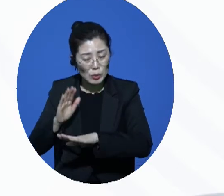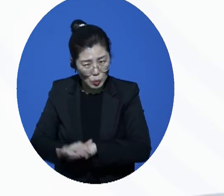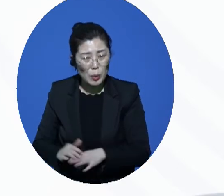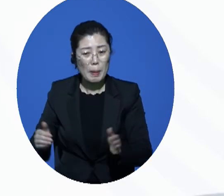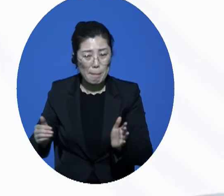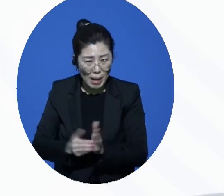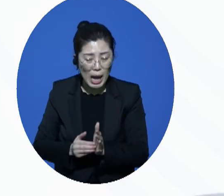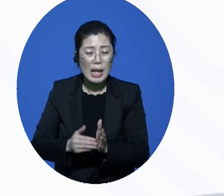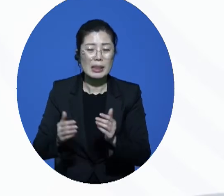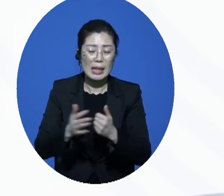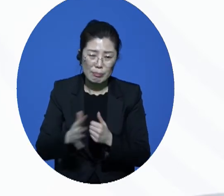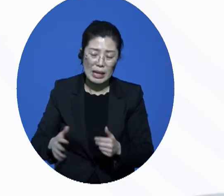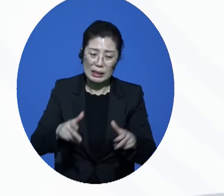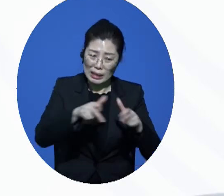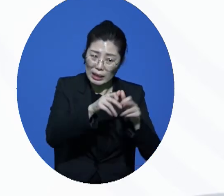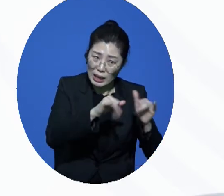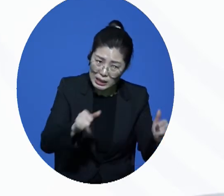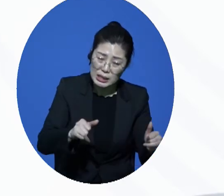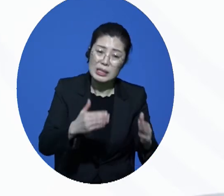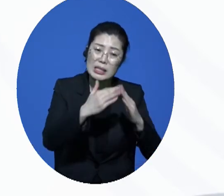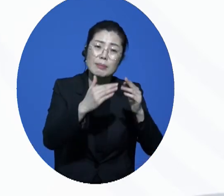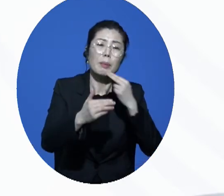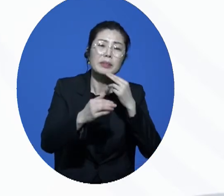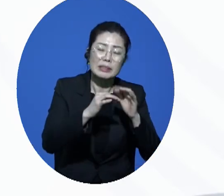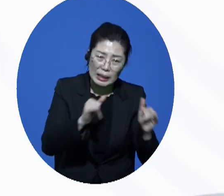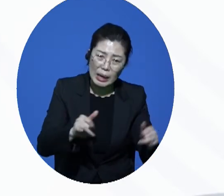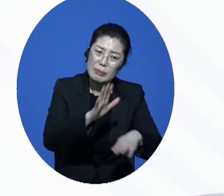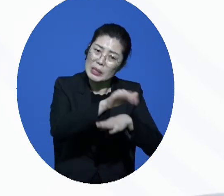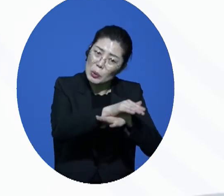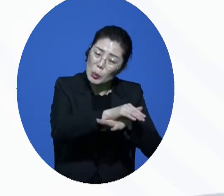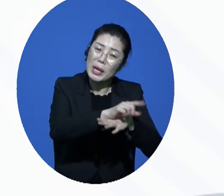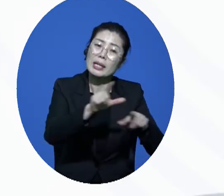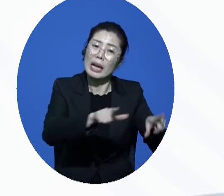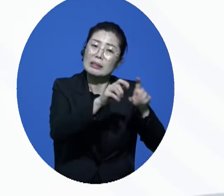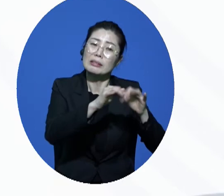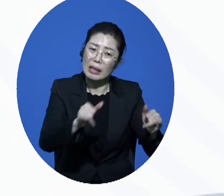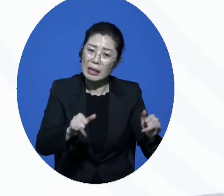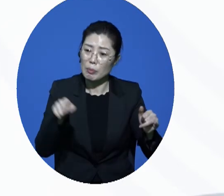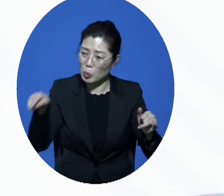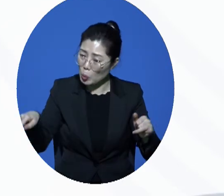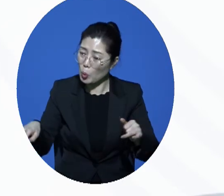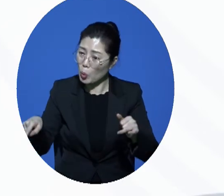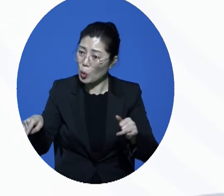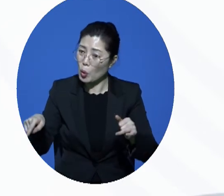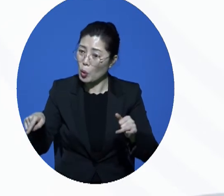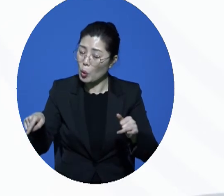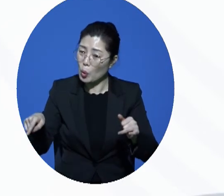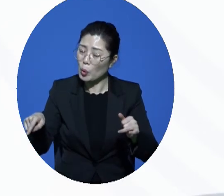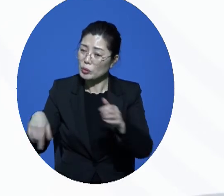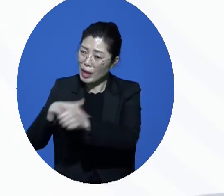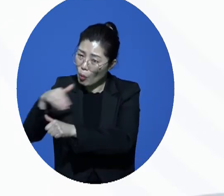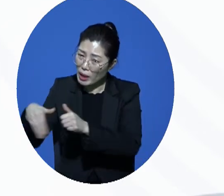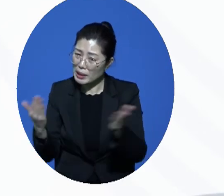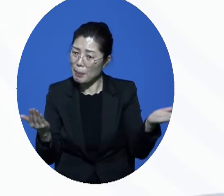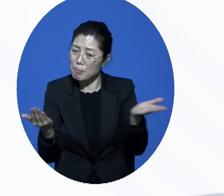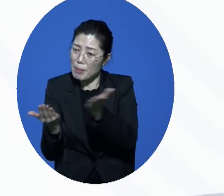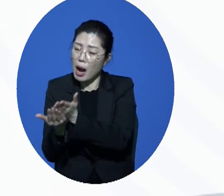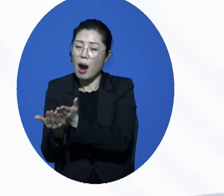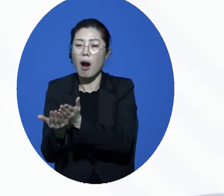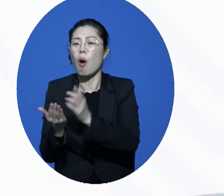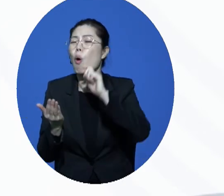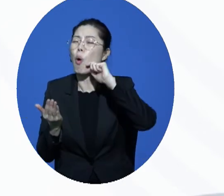장애인도 또는 집이 없는 사람도 또는 시골 등 외곽에 사는 사람 그 누구도 그 대책 안에 자기를 맞춰가기 어려운